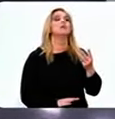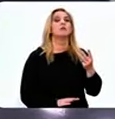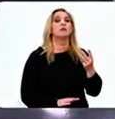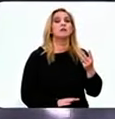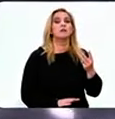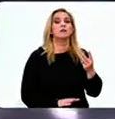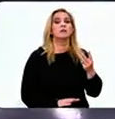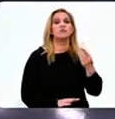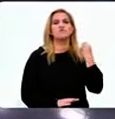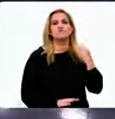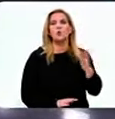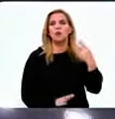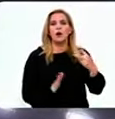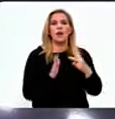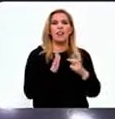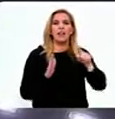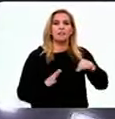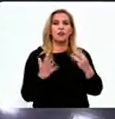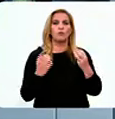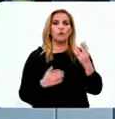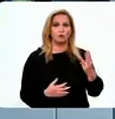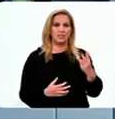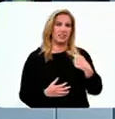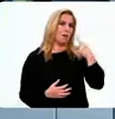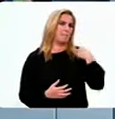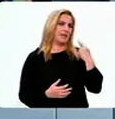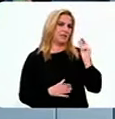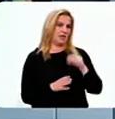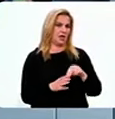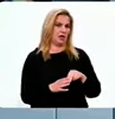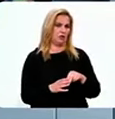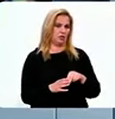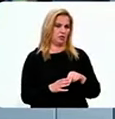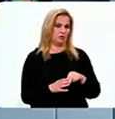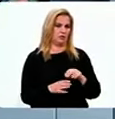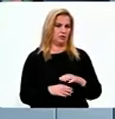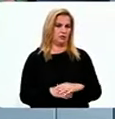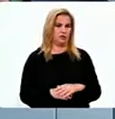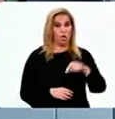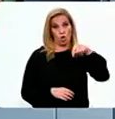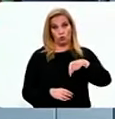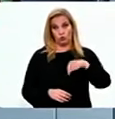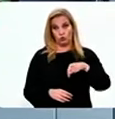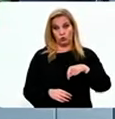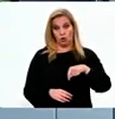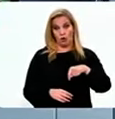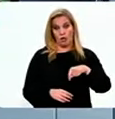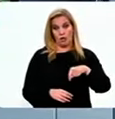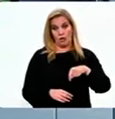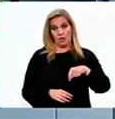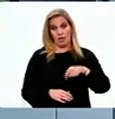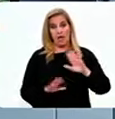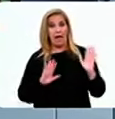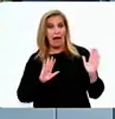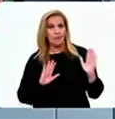ήταν 17,83 στις εθνικές εκλογές του 23. Εάν τώρα λοιπόν στατιστικά είναι